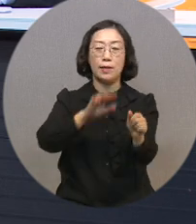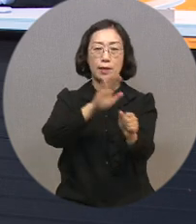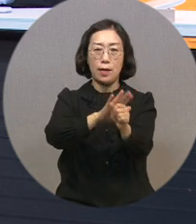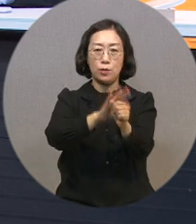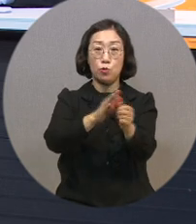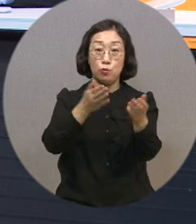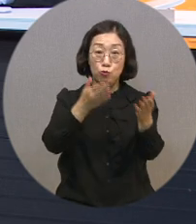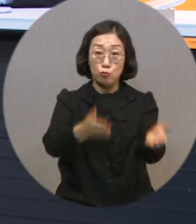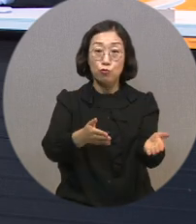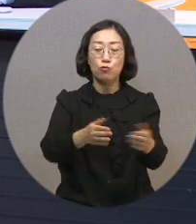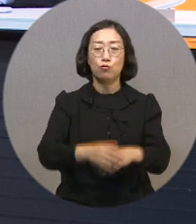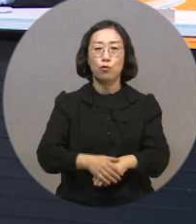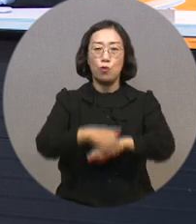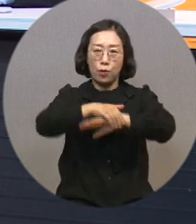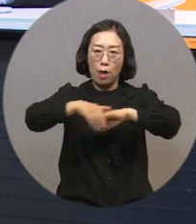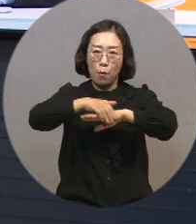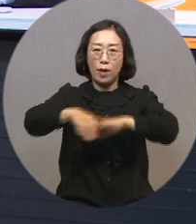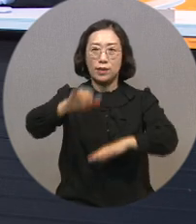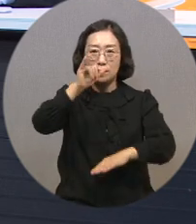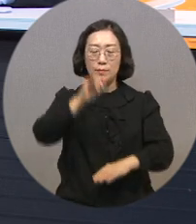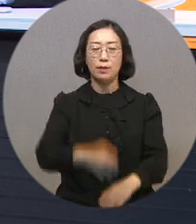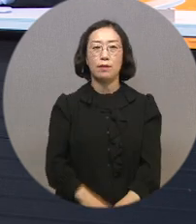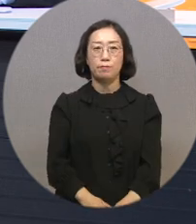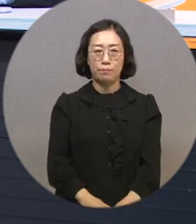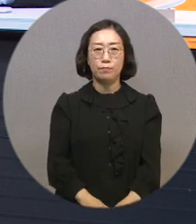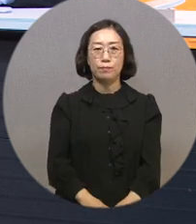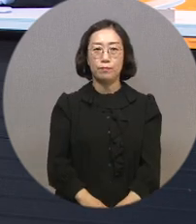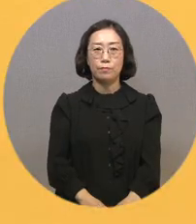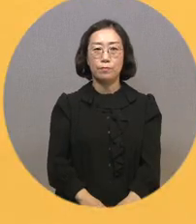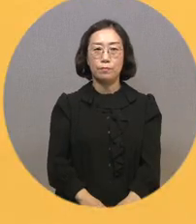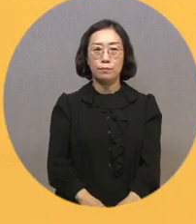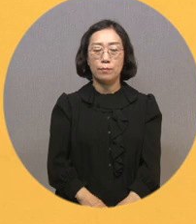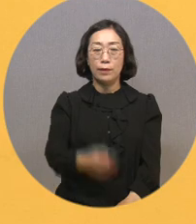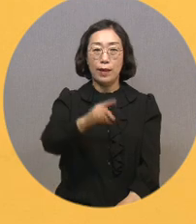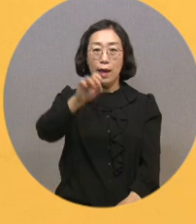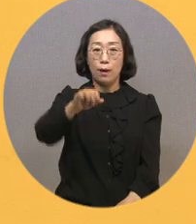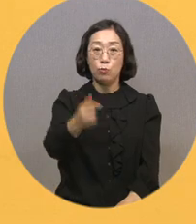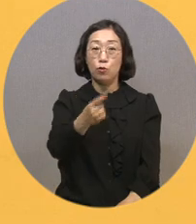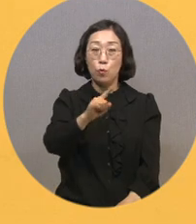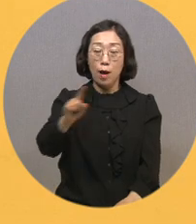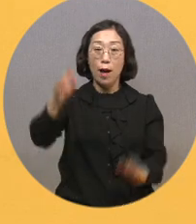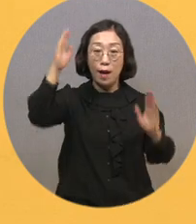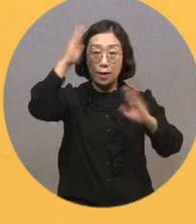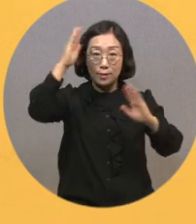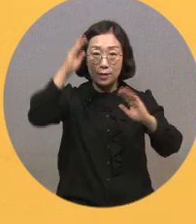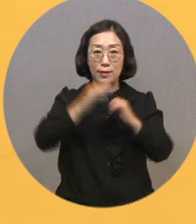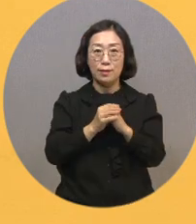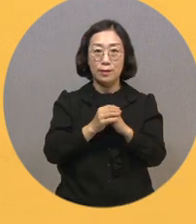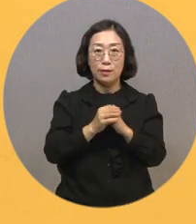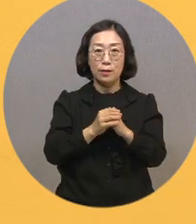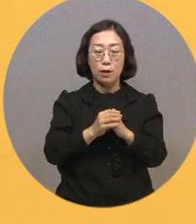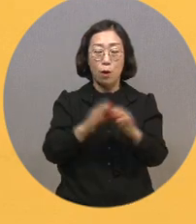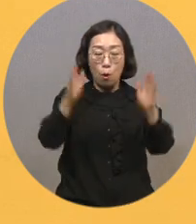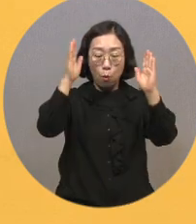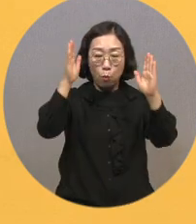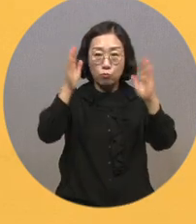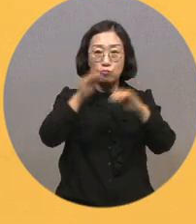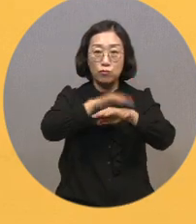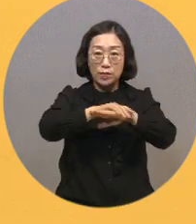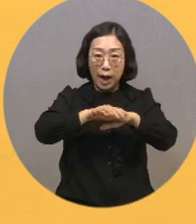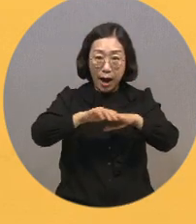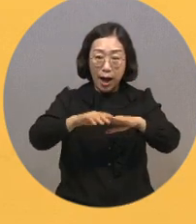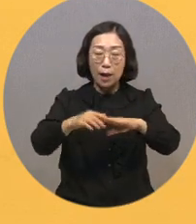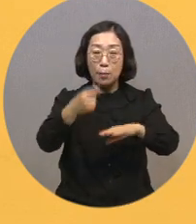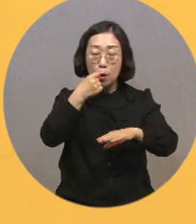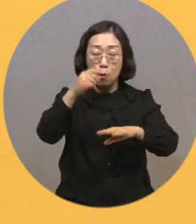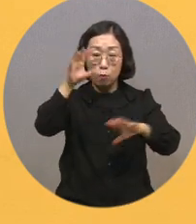그렇게 추진을 하고 있다는 말씀을 드리겠습니다. 그렇군요. 그 우리 다문화 학생들 학업 성취도를 이렇게 높이기 위한